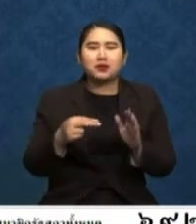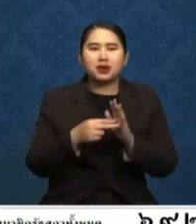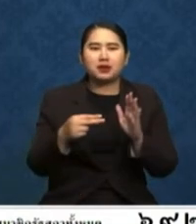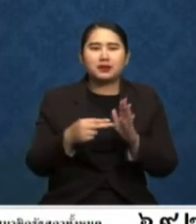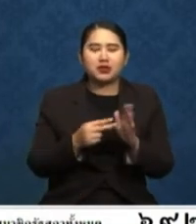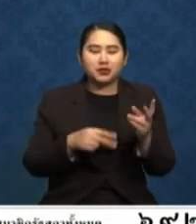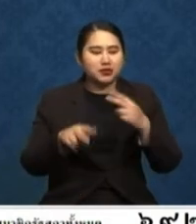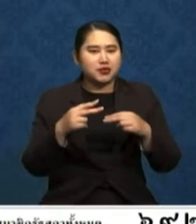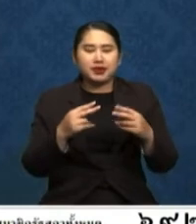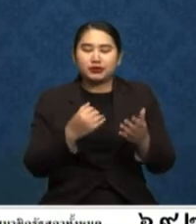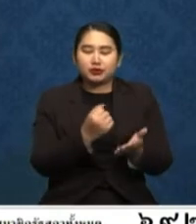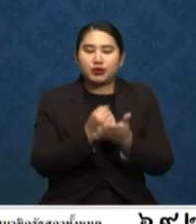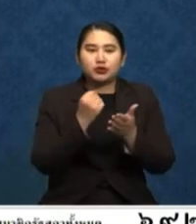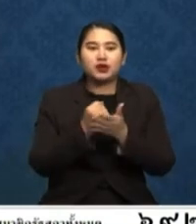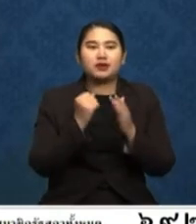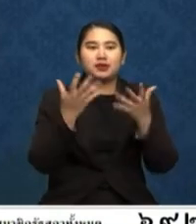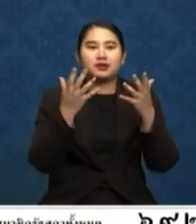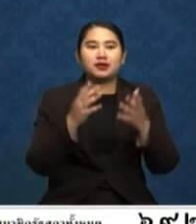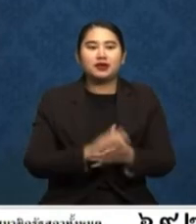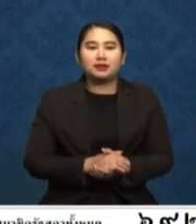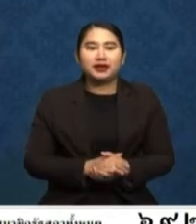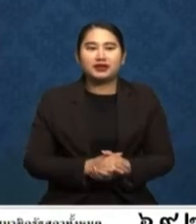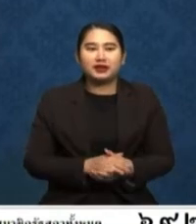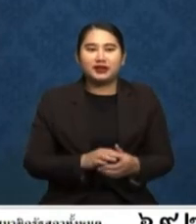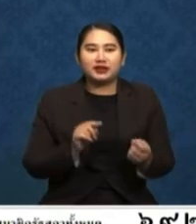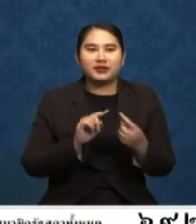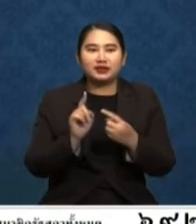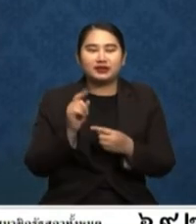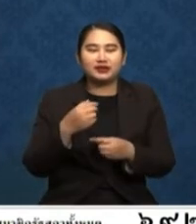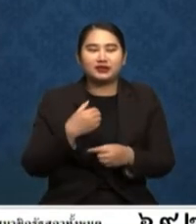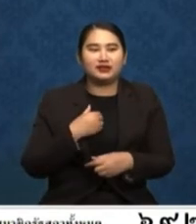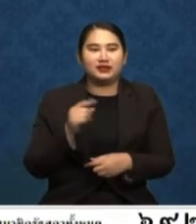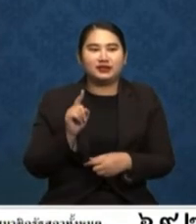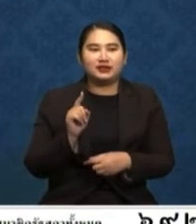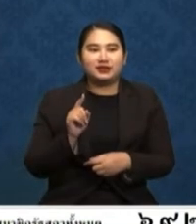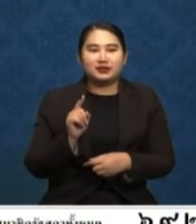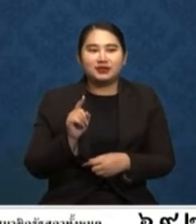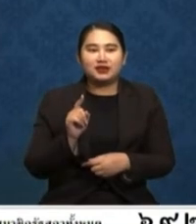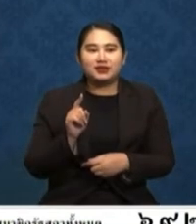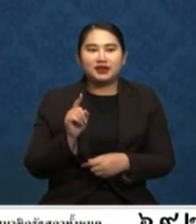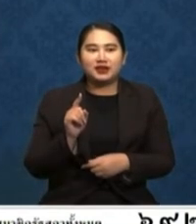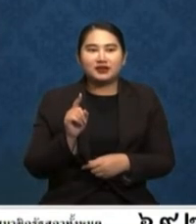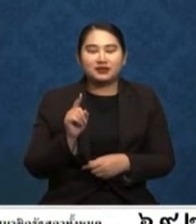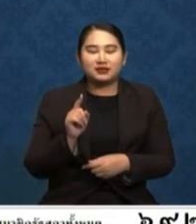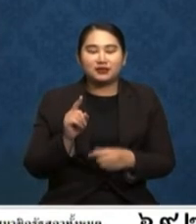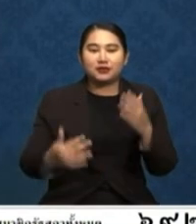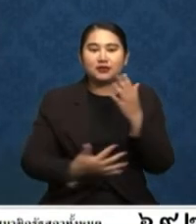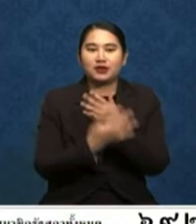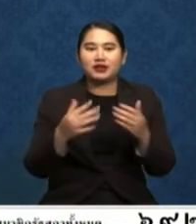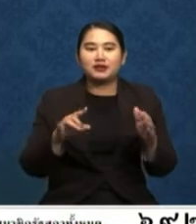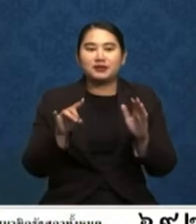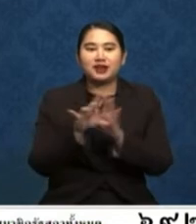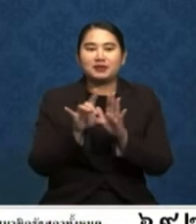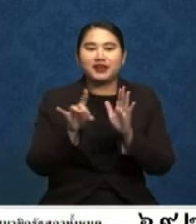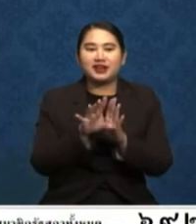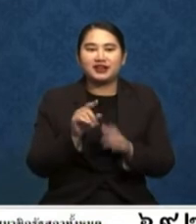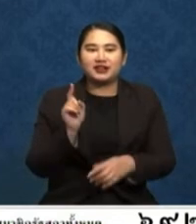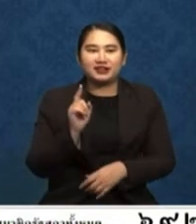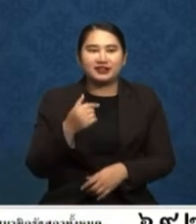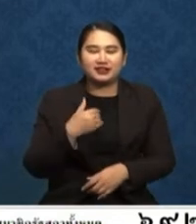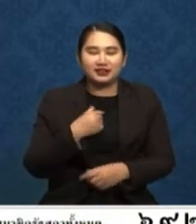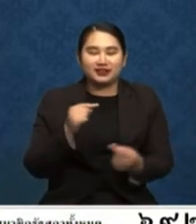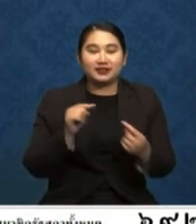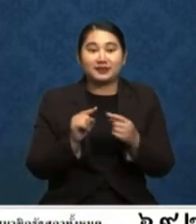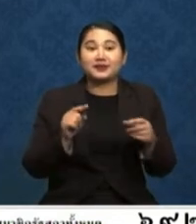พึ่งพาอะไรไม่ได้เลยน่าเสียดายจริงๆนะคะนี่น่าจะเป็นโอกาสสุดท้ายแล้วของท่านที่ได้เข้าใกล้